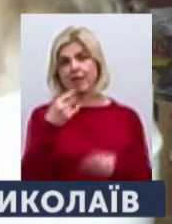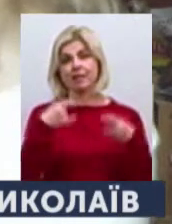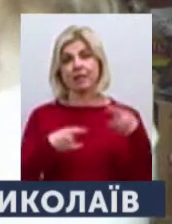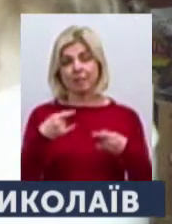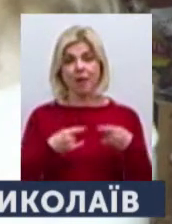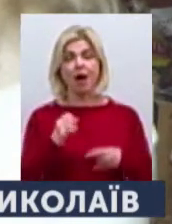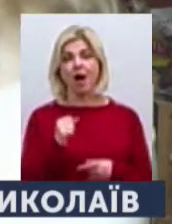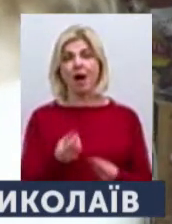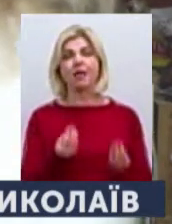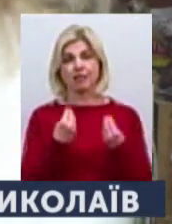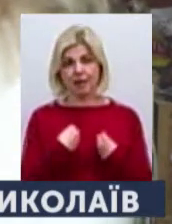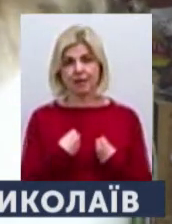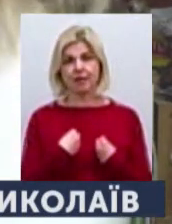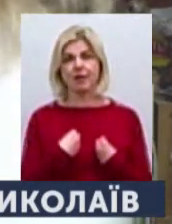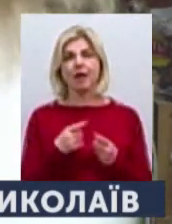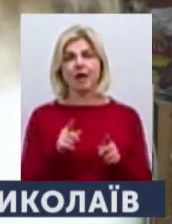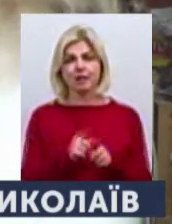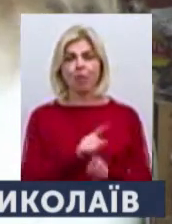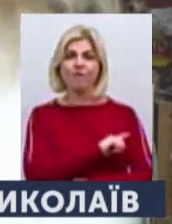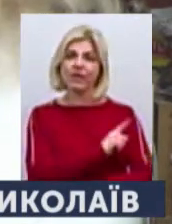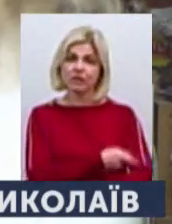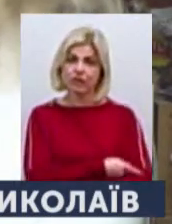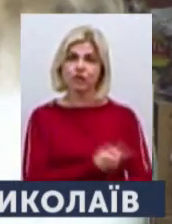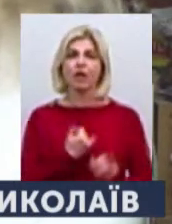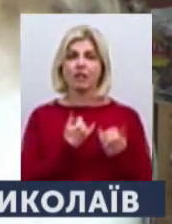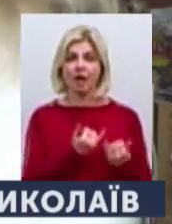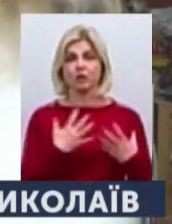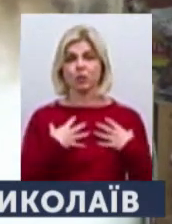а дає це фізично для здоров'я,